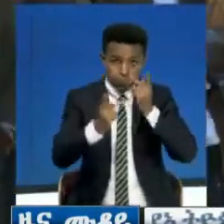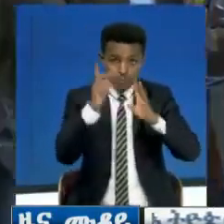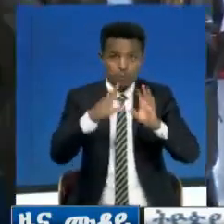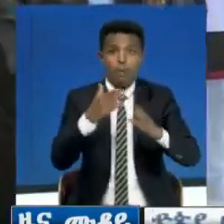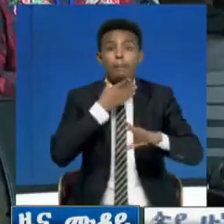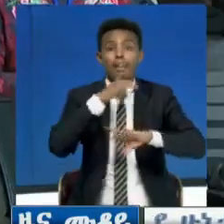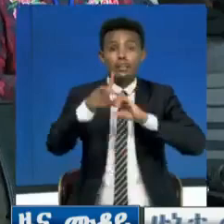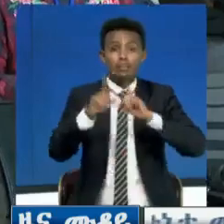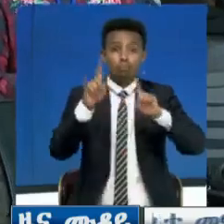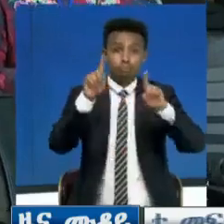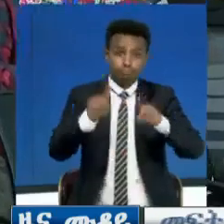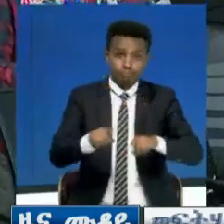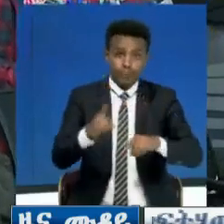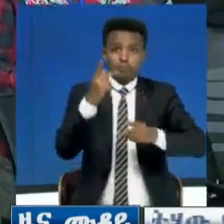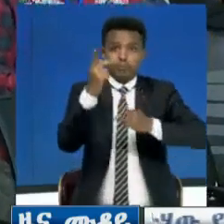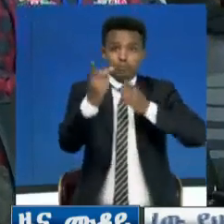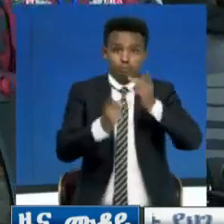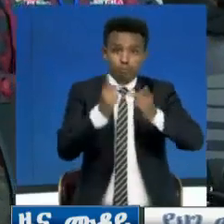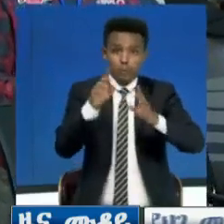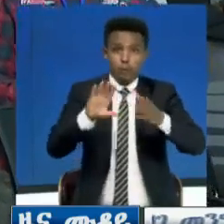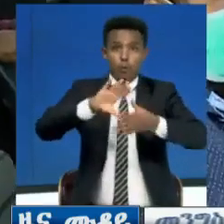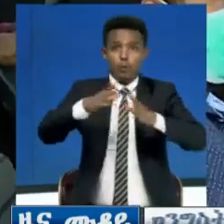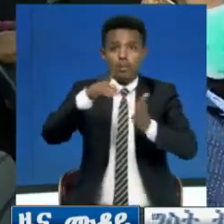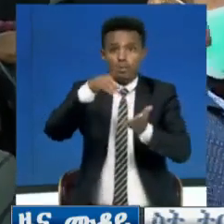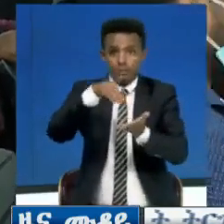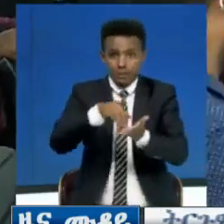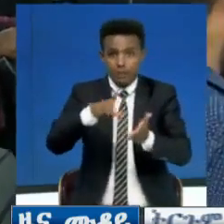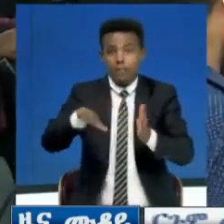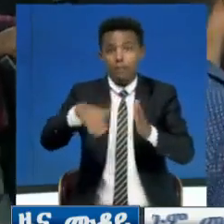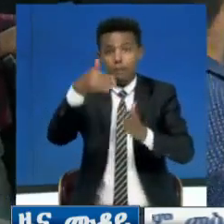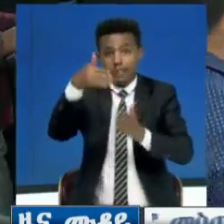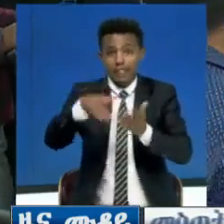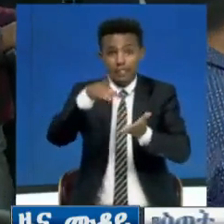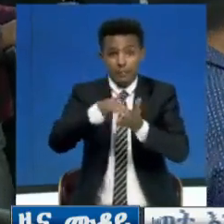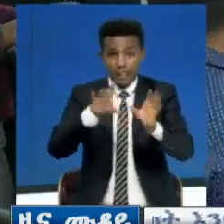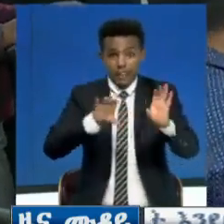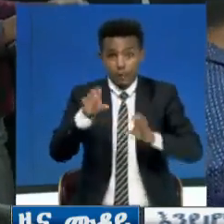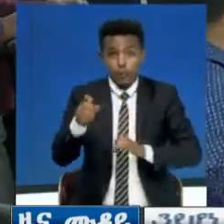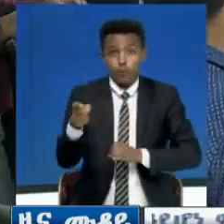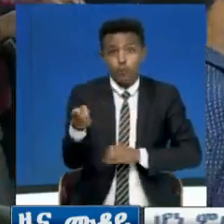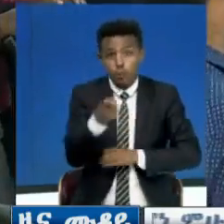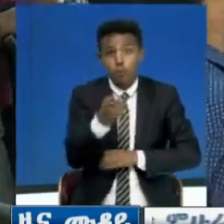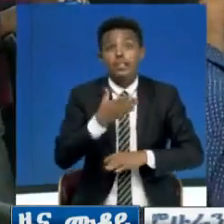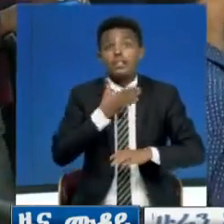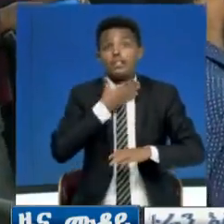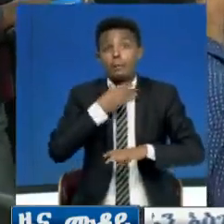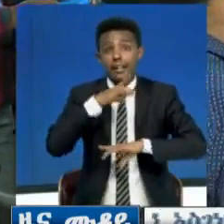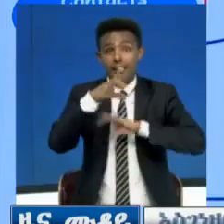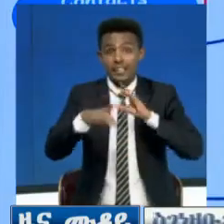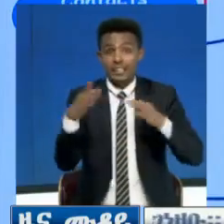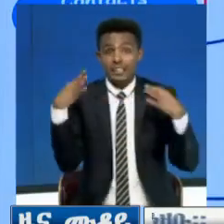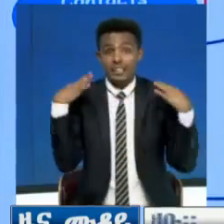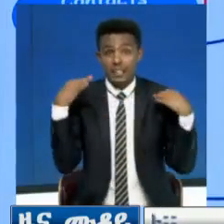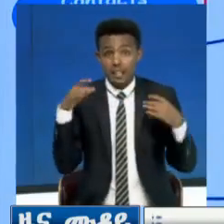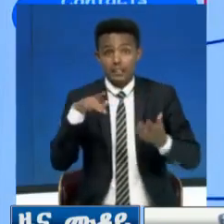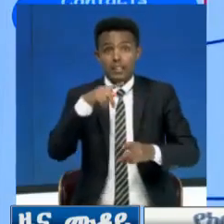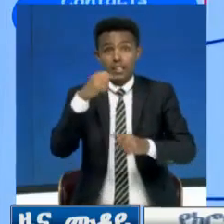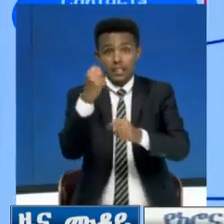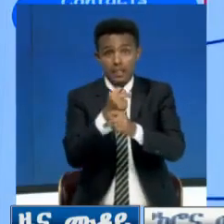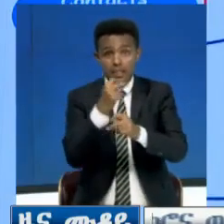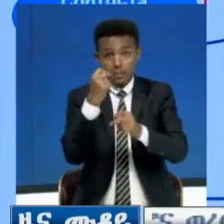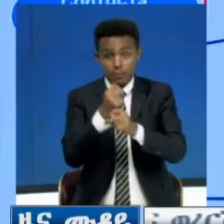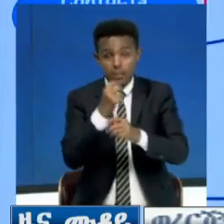ብለዋል። ጉብኝታቸውን በጎንደርና በባህር ዳር ከተሞች ያደረጉ ሲሆን የአማራ ክልል የህብረተሰብ ጤና ኢንስቲትዩት የምርመራና ቴክኖሎጂ